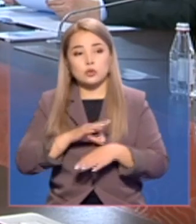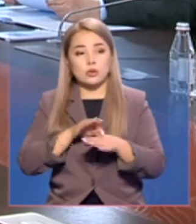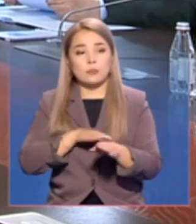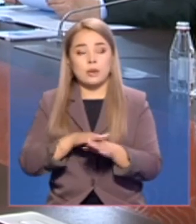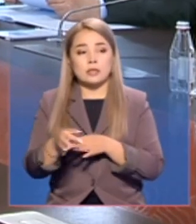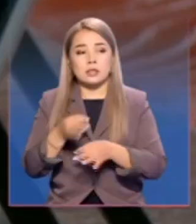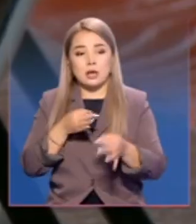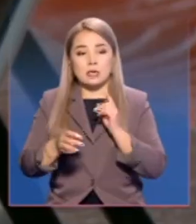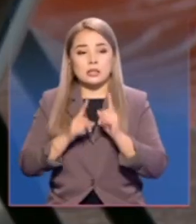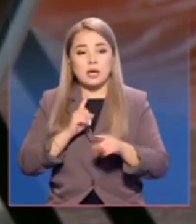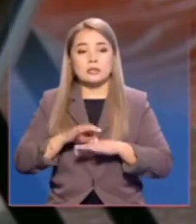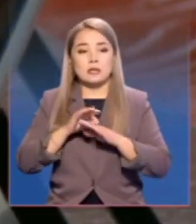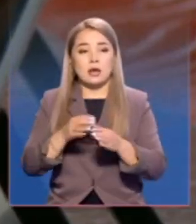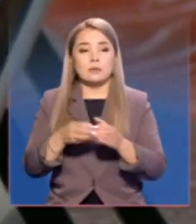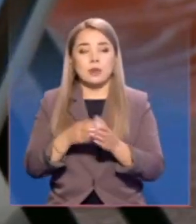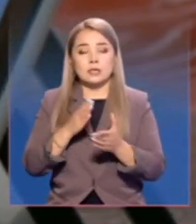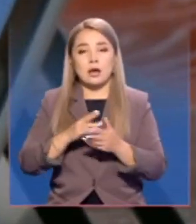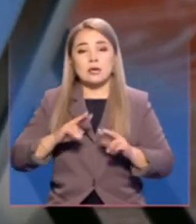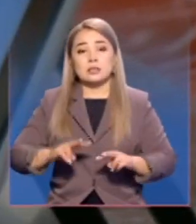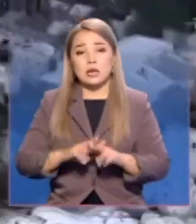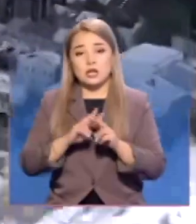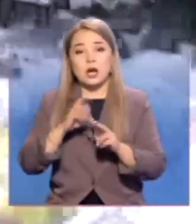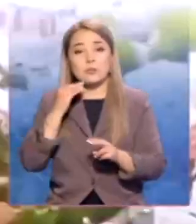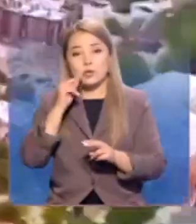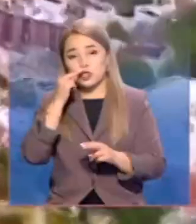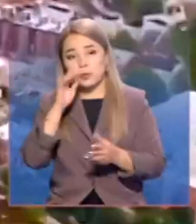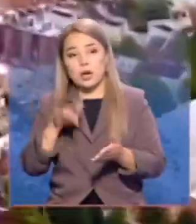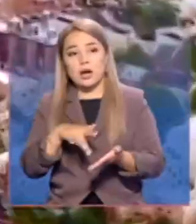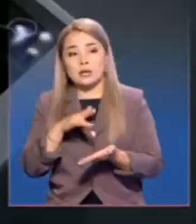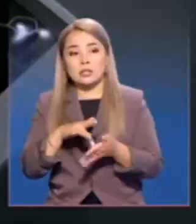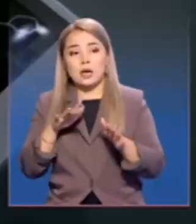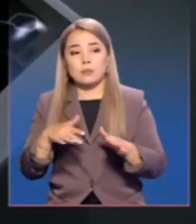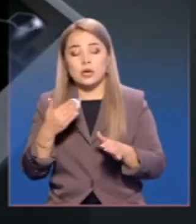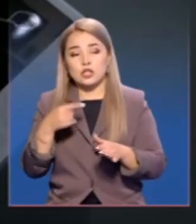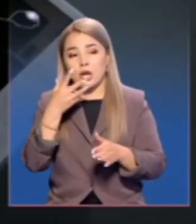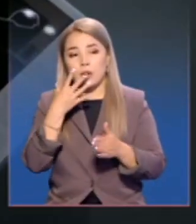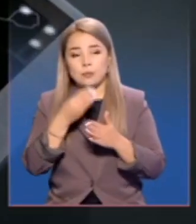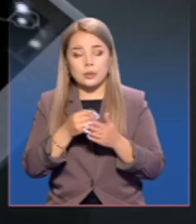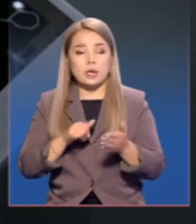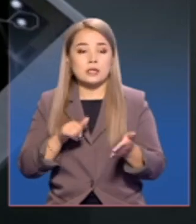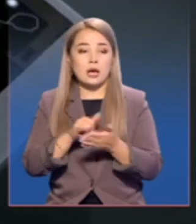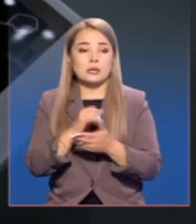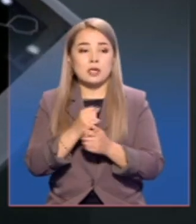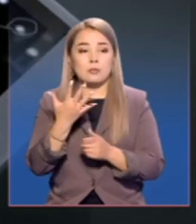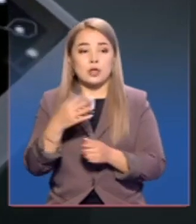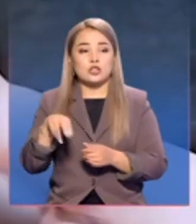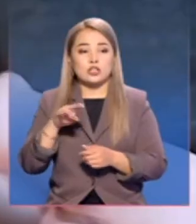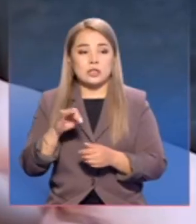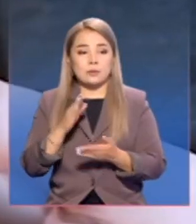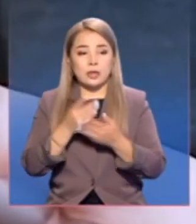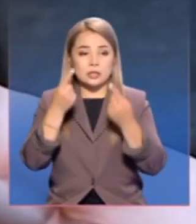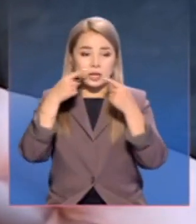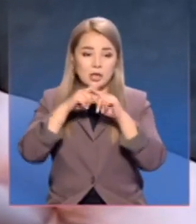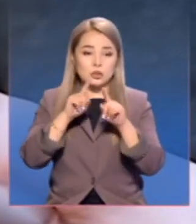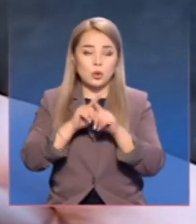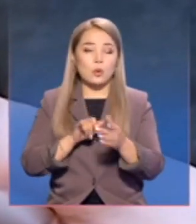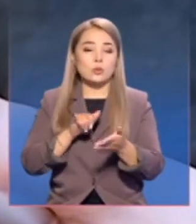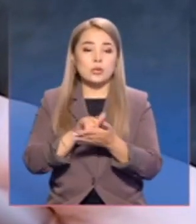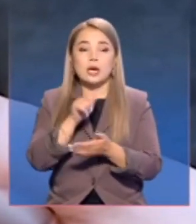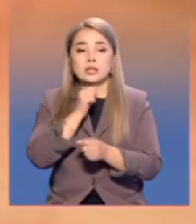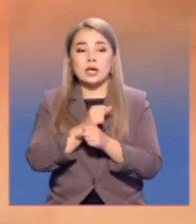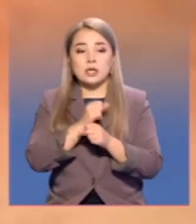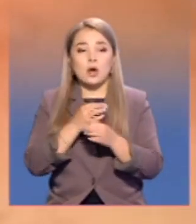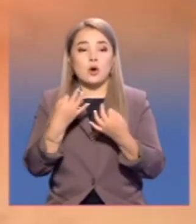жұмысты пысықтады. Былтыр Астана мен Алматы, Шымкент қалаларында жеке операторларға 5G технологияларын сынауға